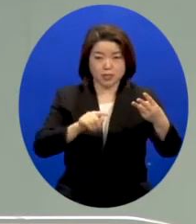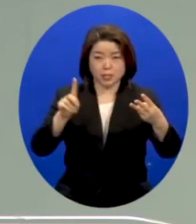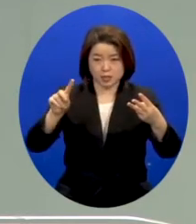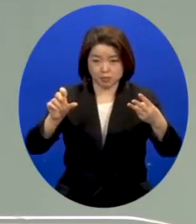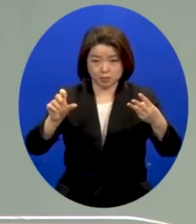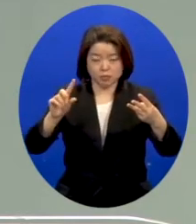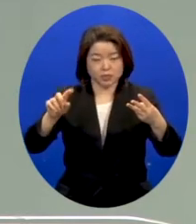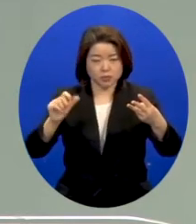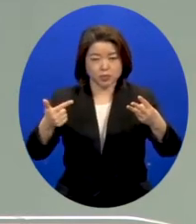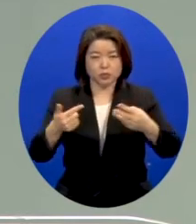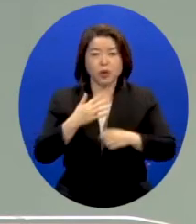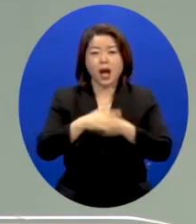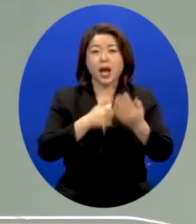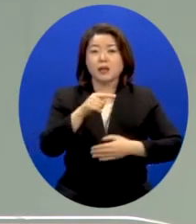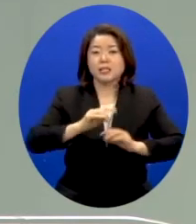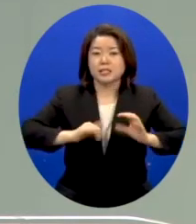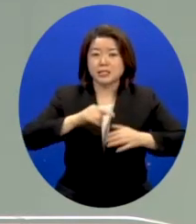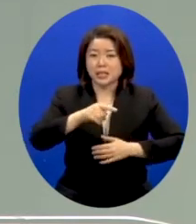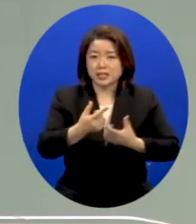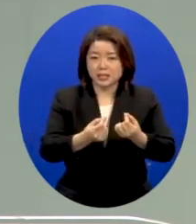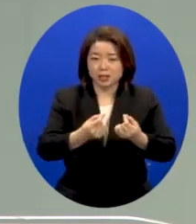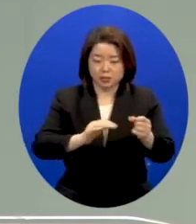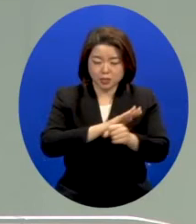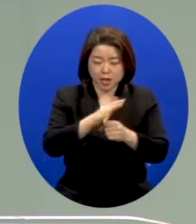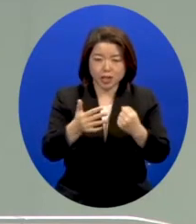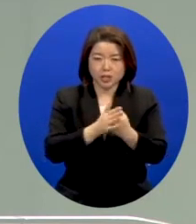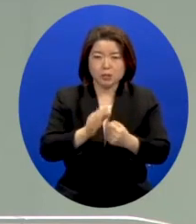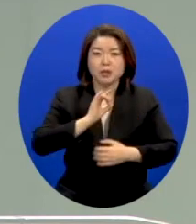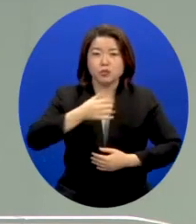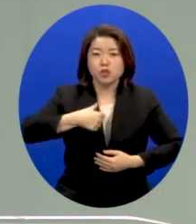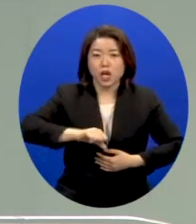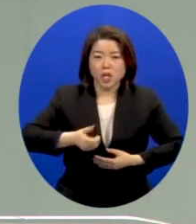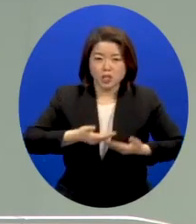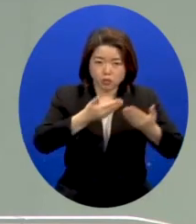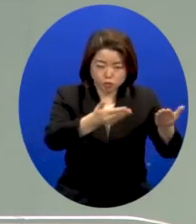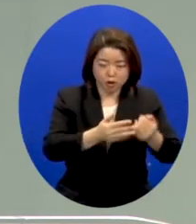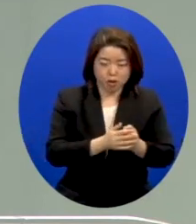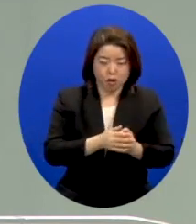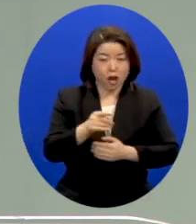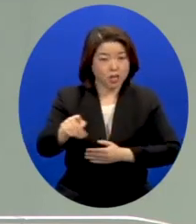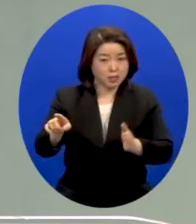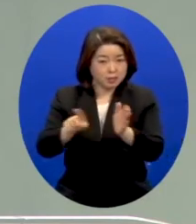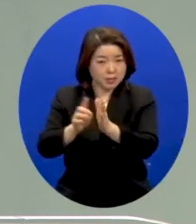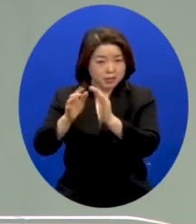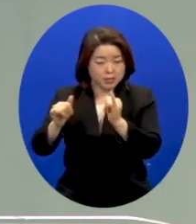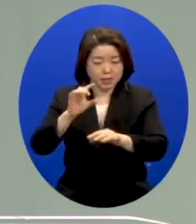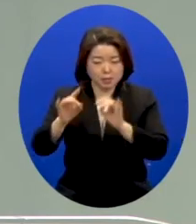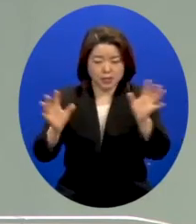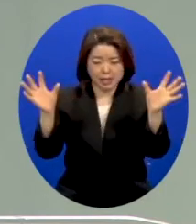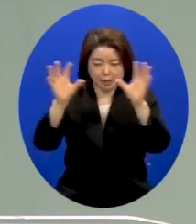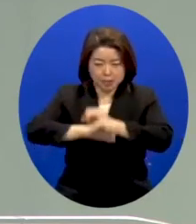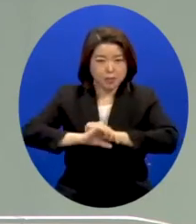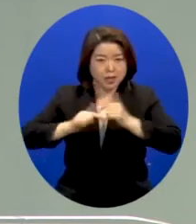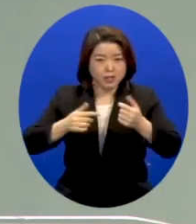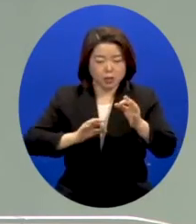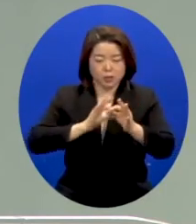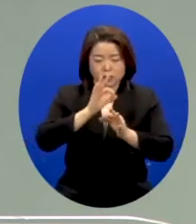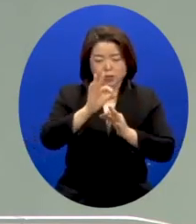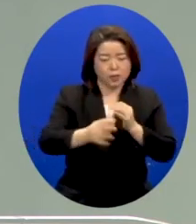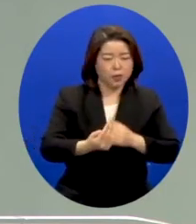이처럼 사랑하사 독생자를 주셨으니 이는 그를 믿는 자마다 멸망하지 않고 영생을 얻게 하려